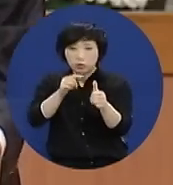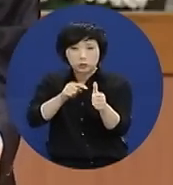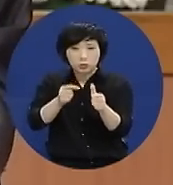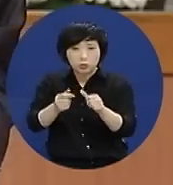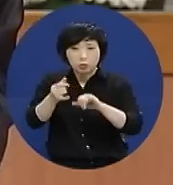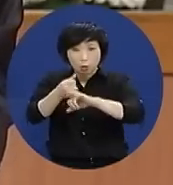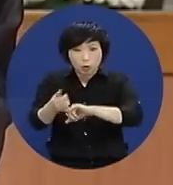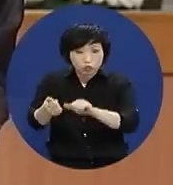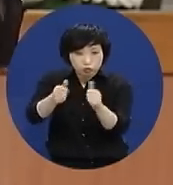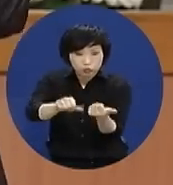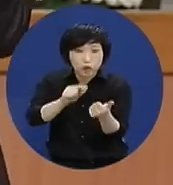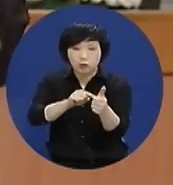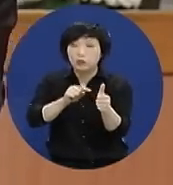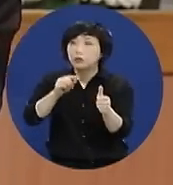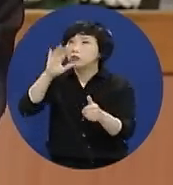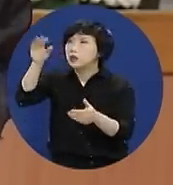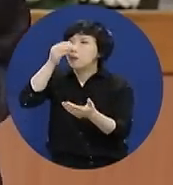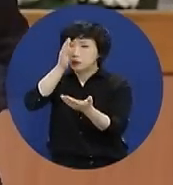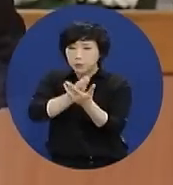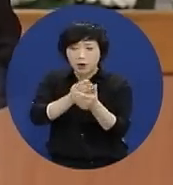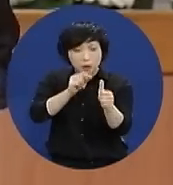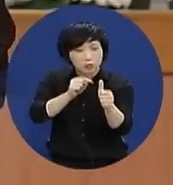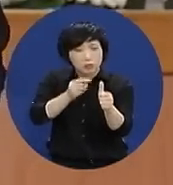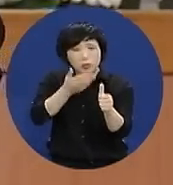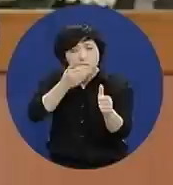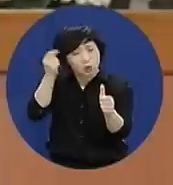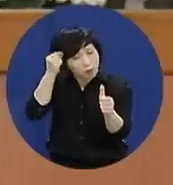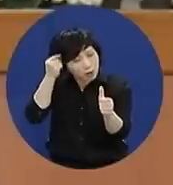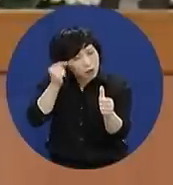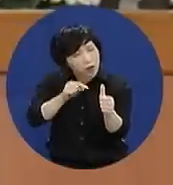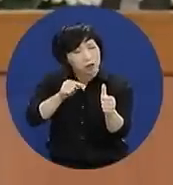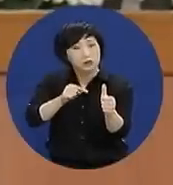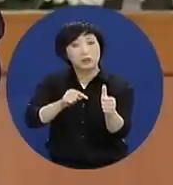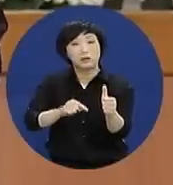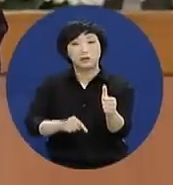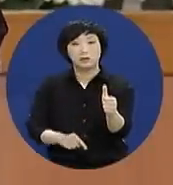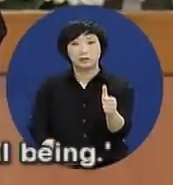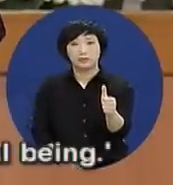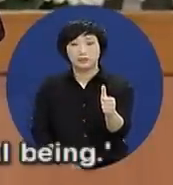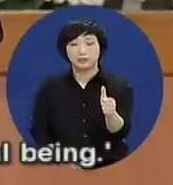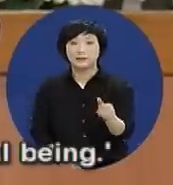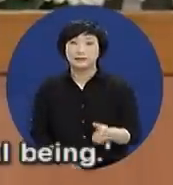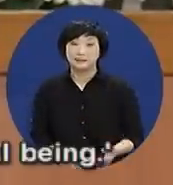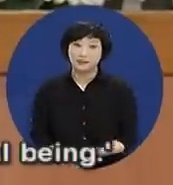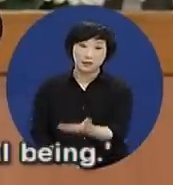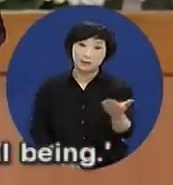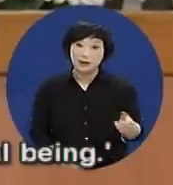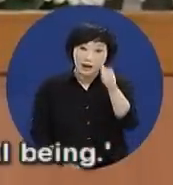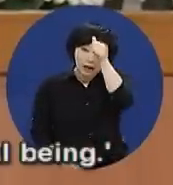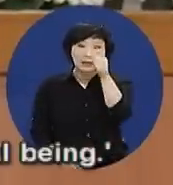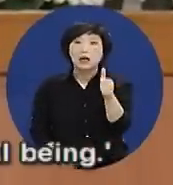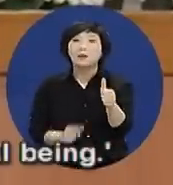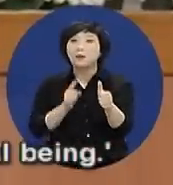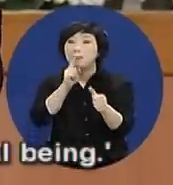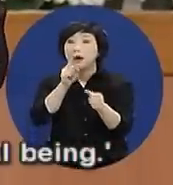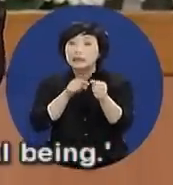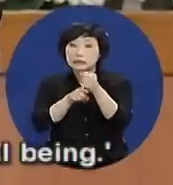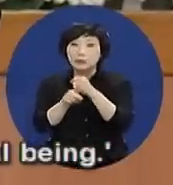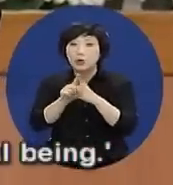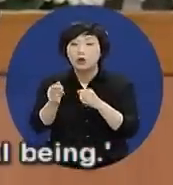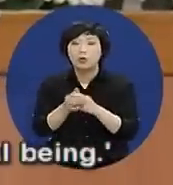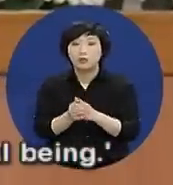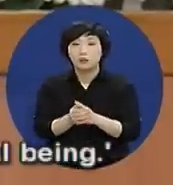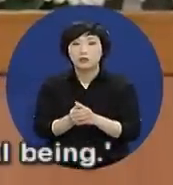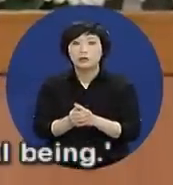てはならないと言ったのになぜ食べたのかということですヘブライ語でアダムという名は